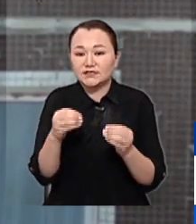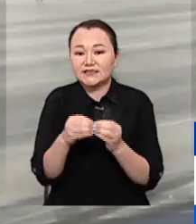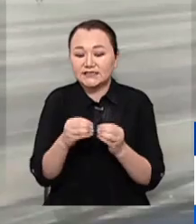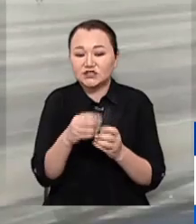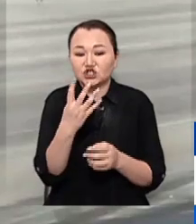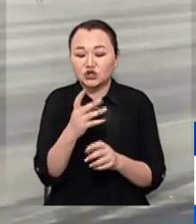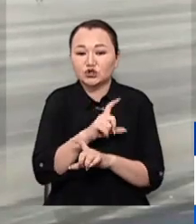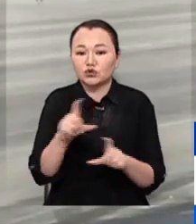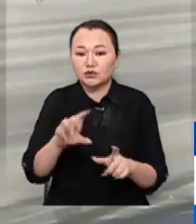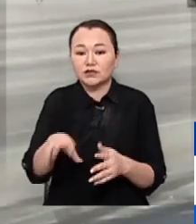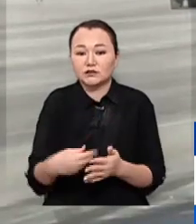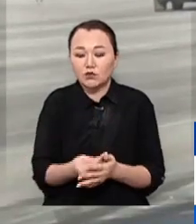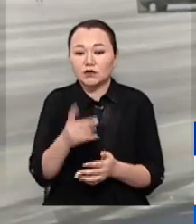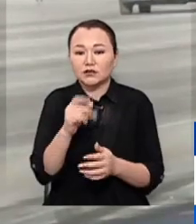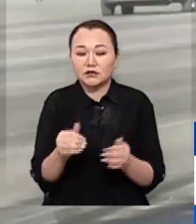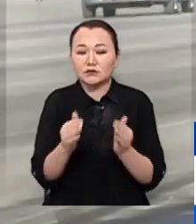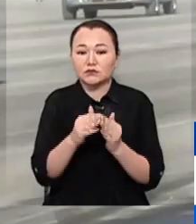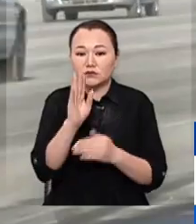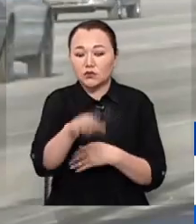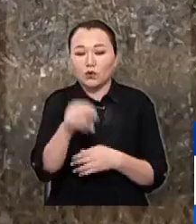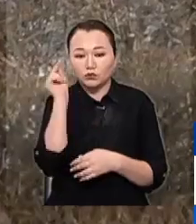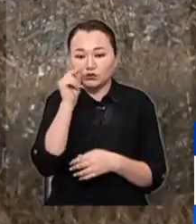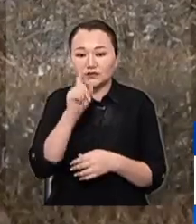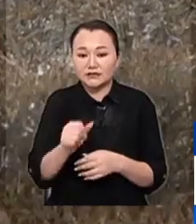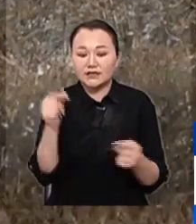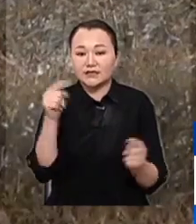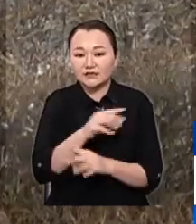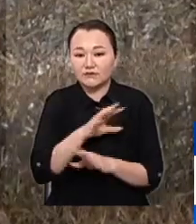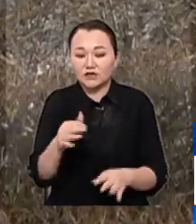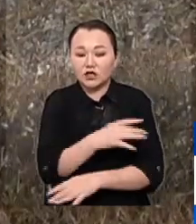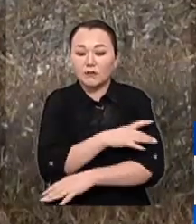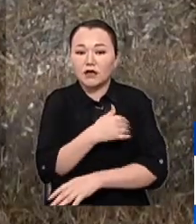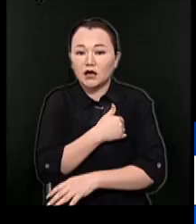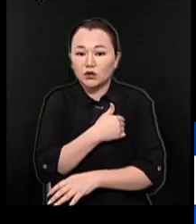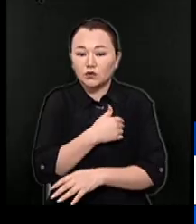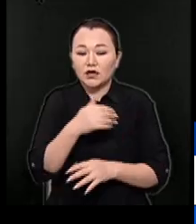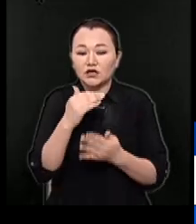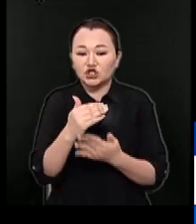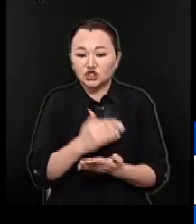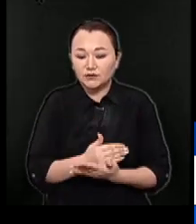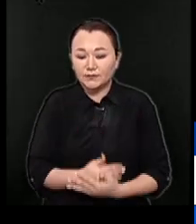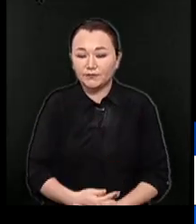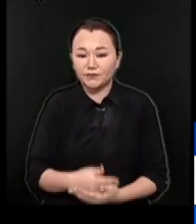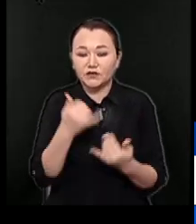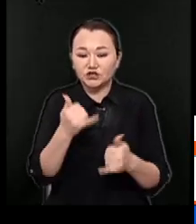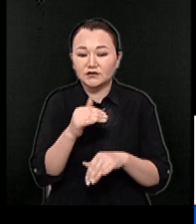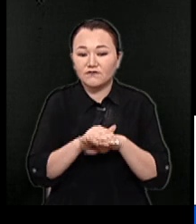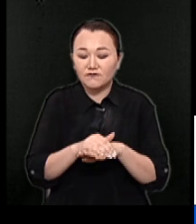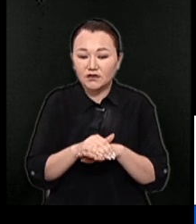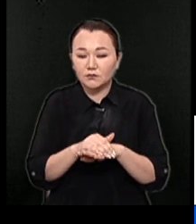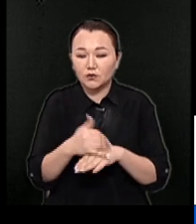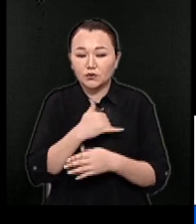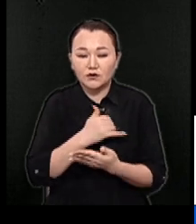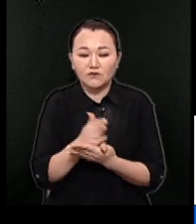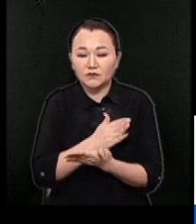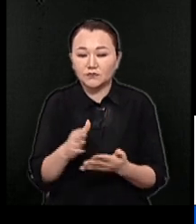4 школы все еще находятся на дистанционном обучении из-за несоответствия температурному режиму. По факту у нас все